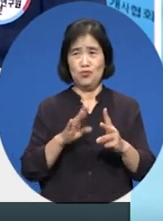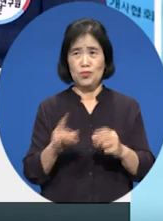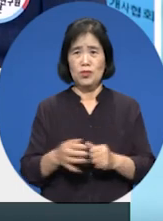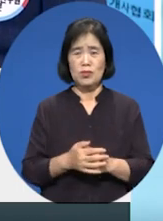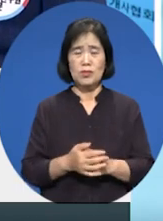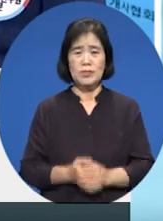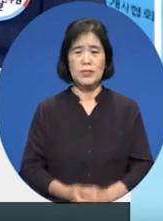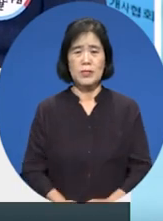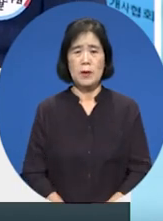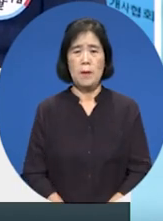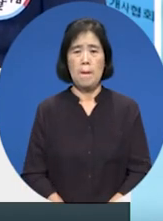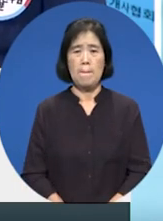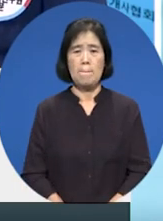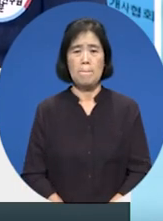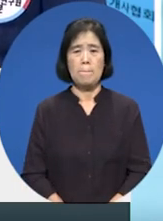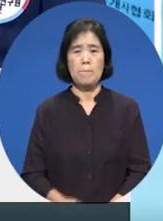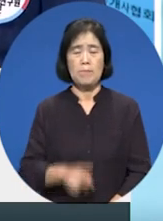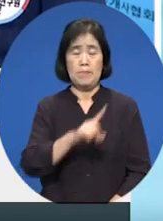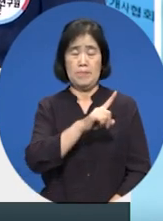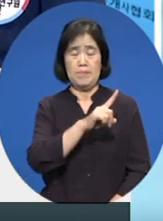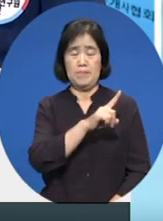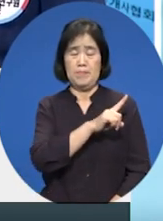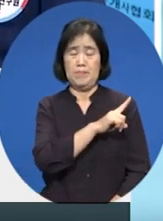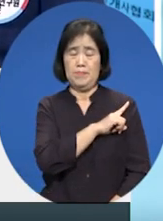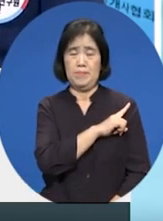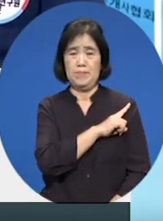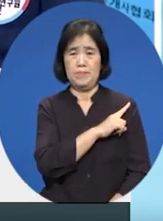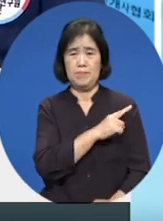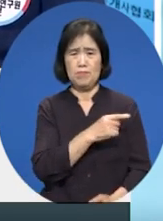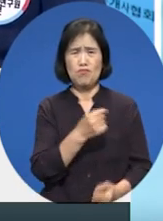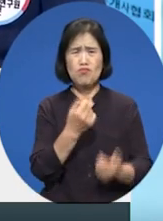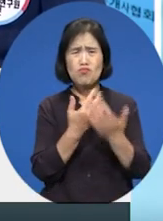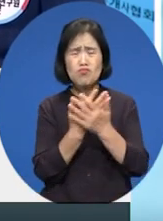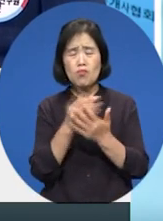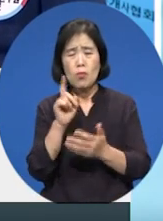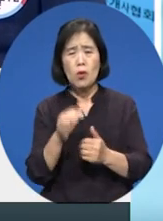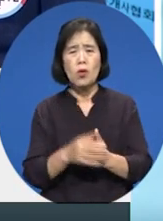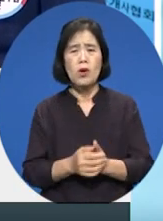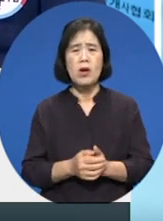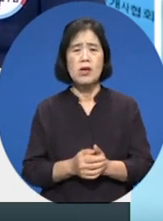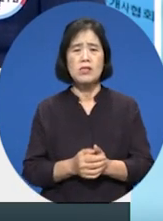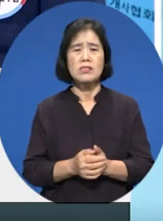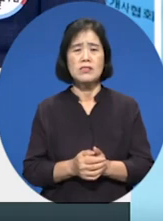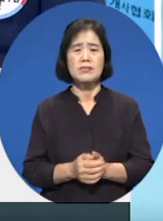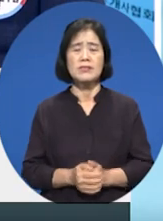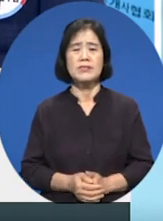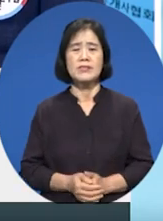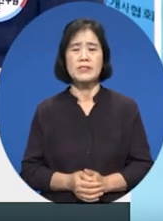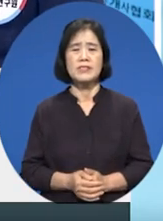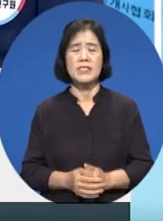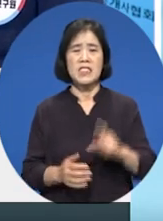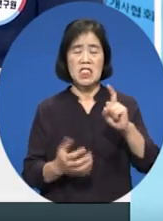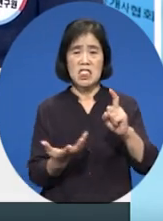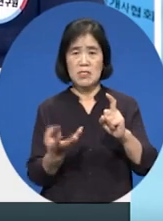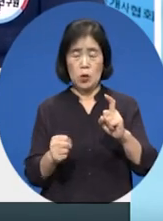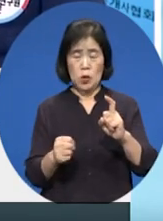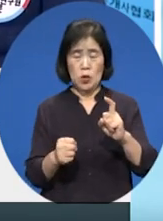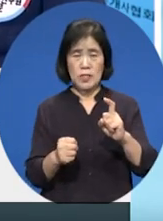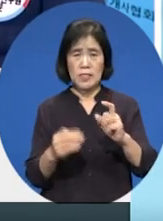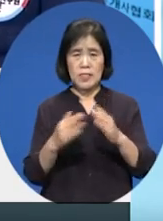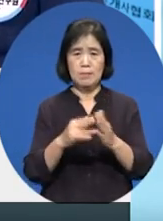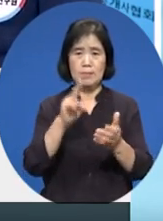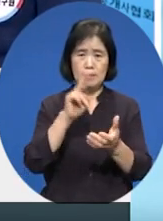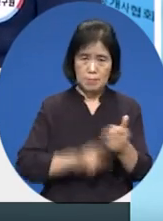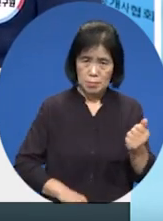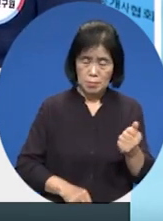부분들이 없는데 저는 가장 이알수 없는 부분이 아니 지금 10억짜리 집을